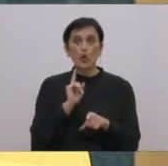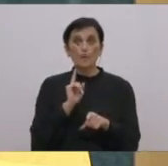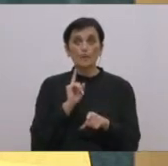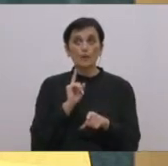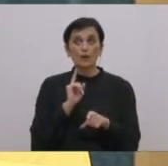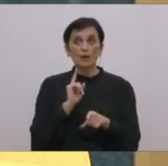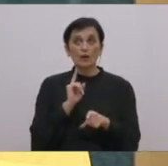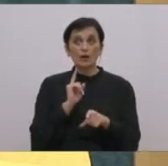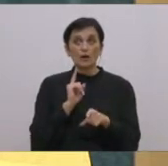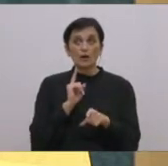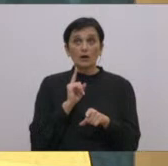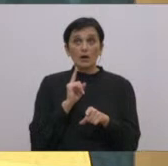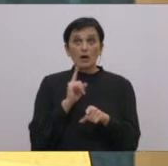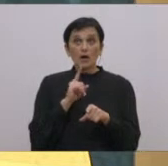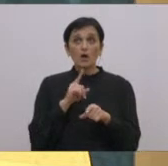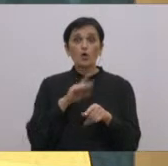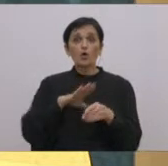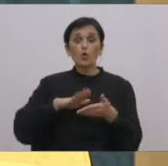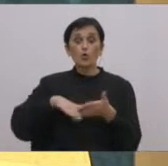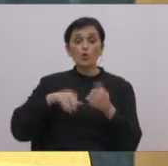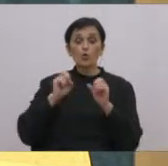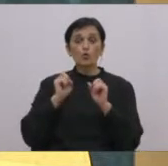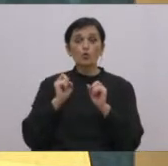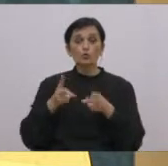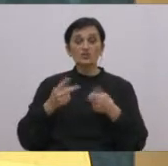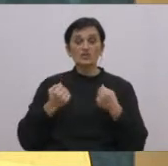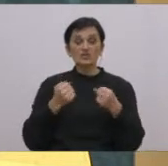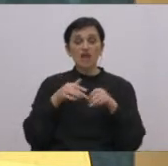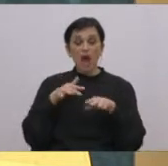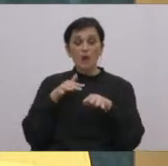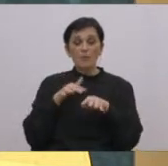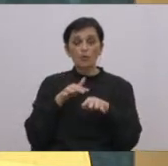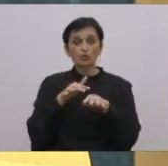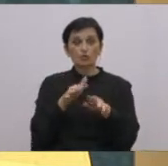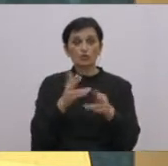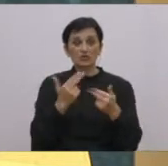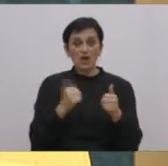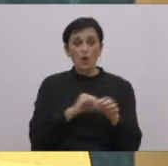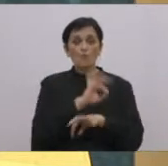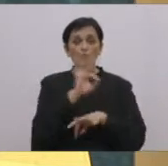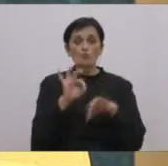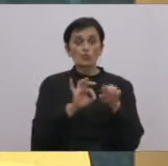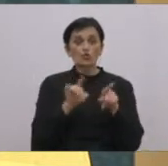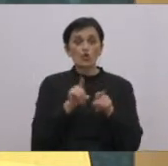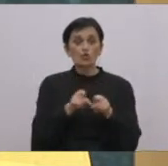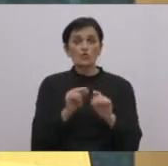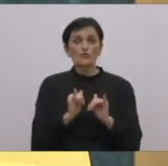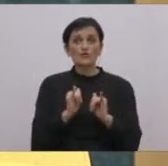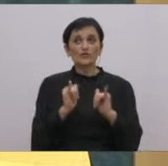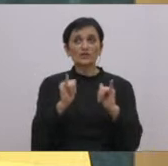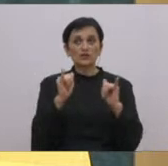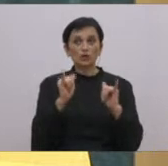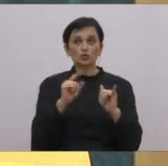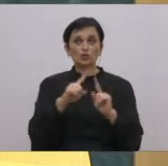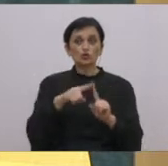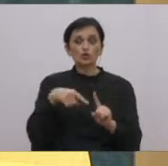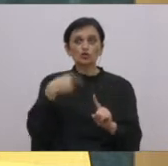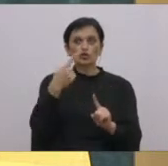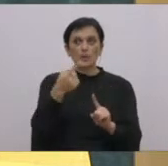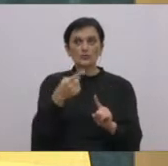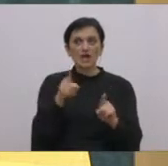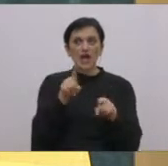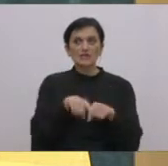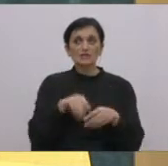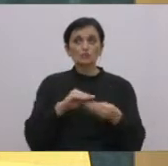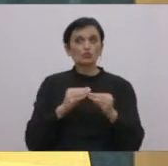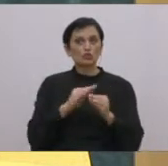აღნიშნული ნაკადი უსაფრთხოდ გადაადგილდებოდეს და ამავდროულად უკვე პროექტი იმ დაგვარად ვითარდებოდეს, რომ შემდგომში უკვე ასეთი